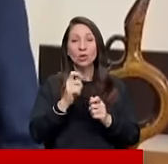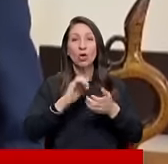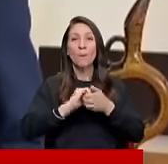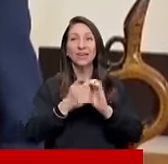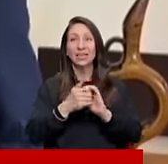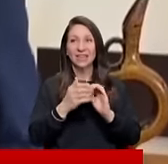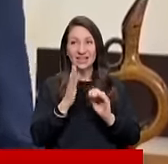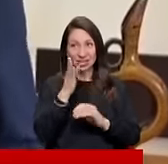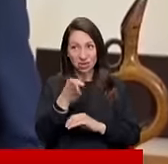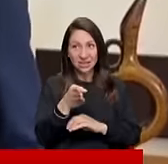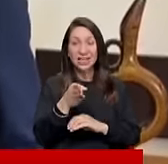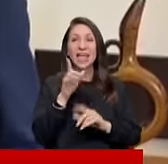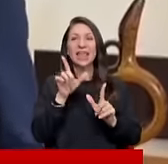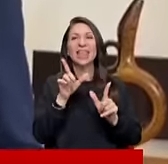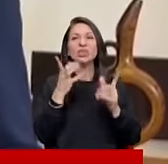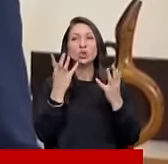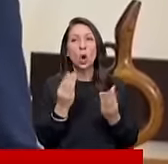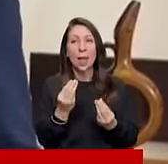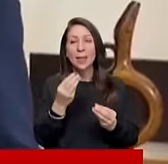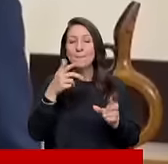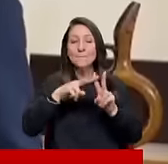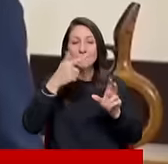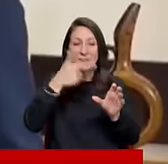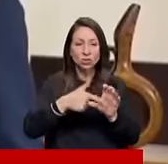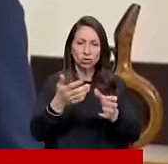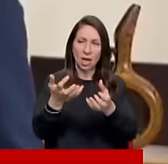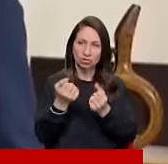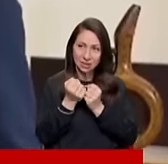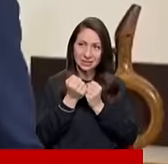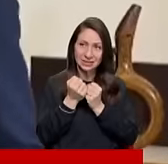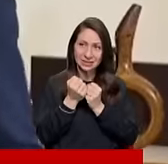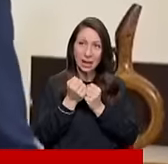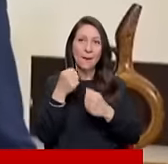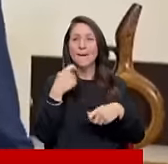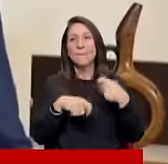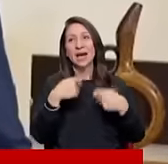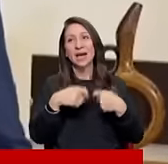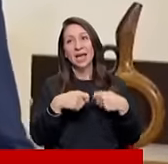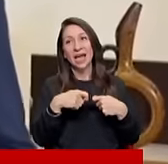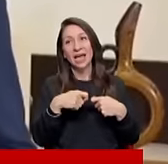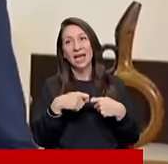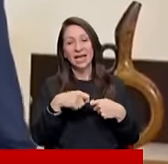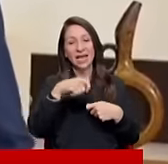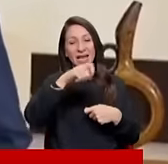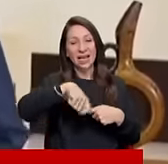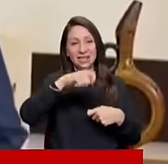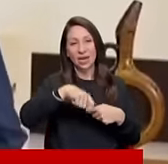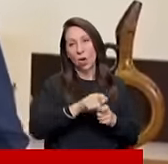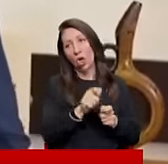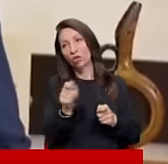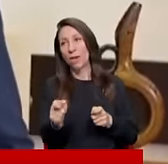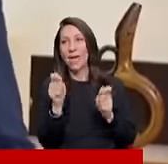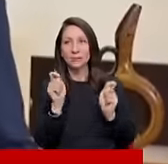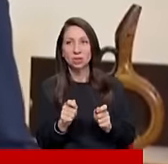kooperatiflerine gideceksiniz. İhtiyacınız olan mazot ve gübreyi alacaksınız. Bankalar kartlarla oraya